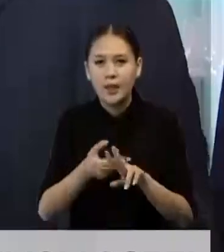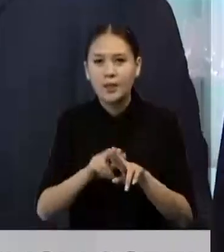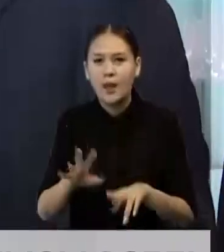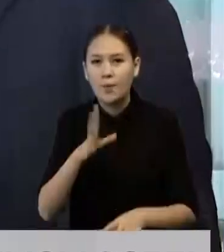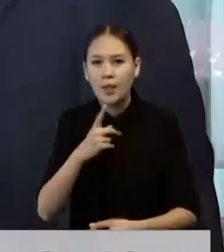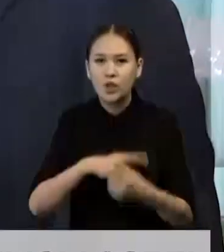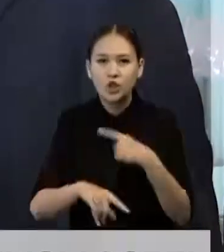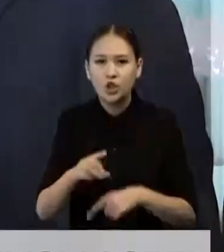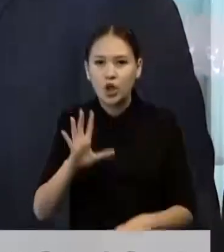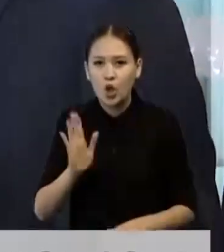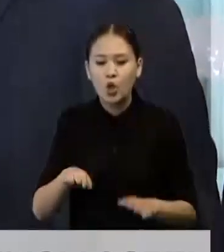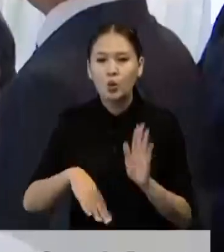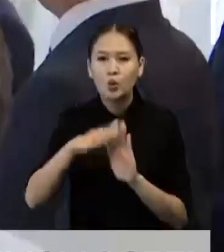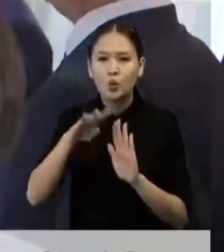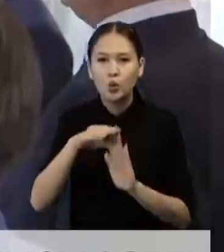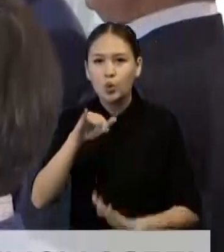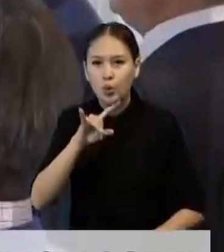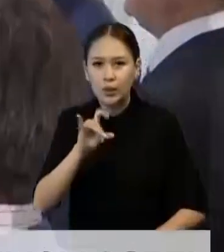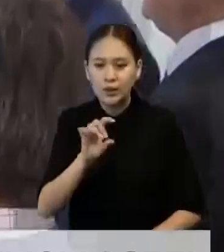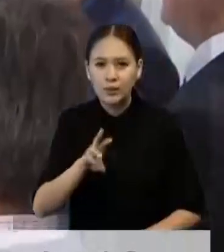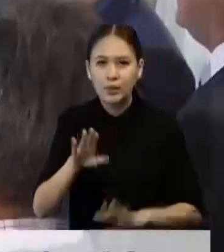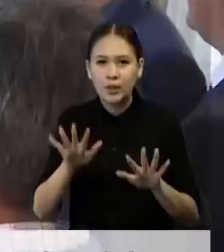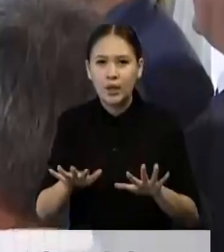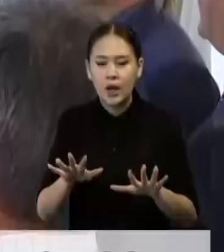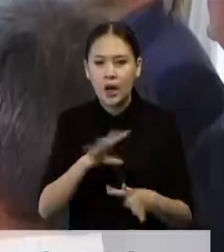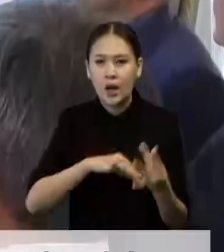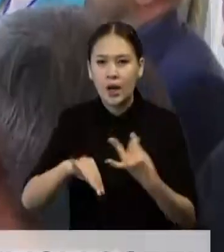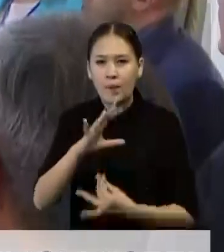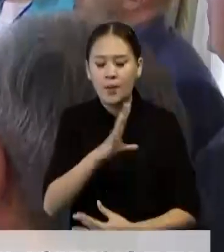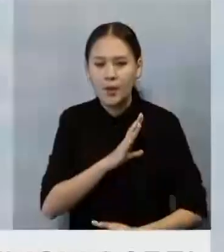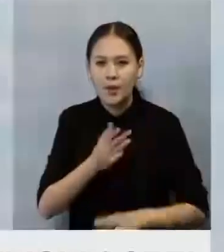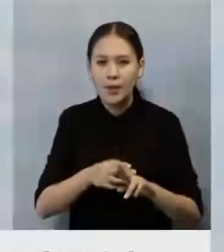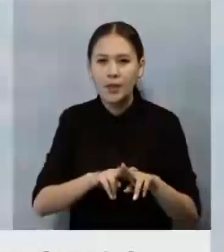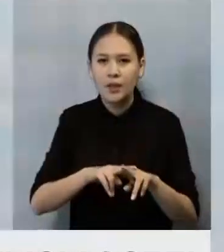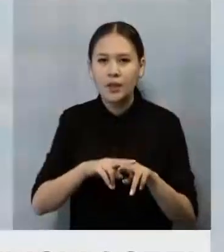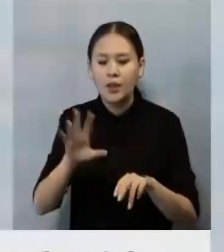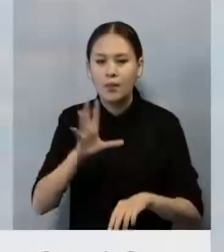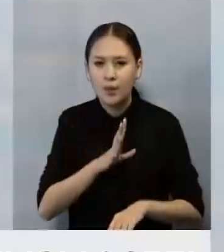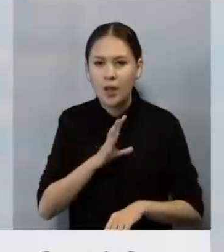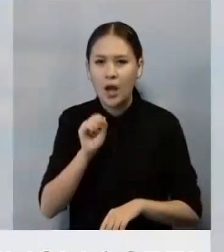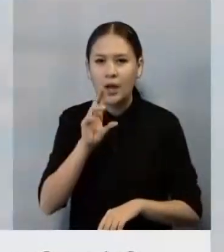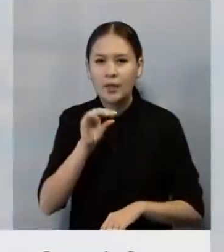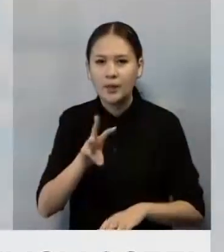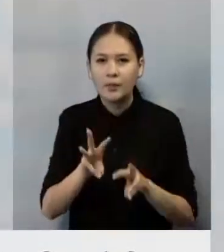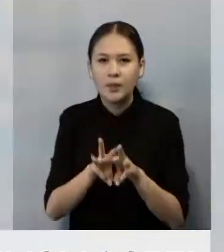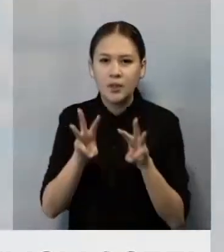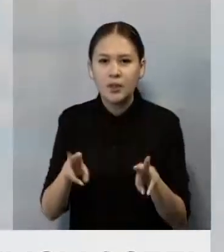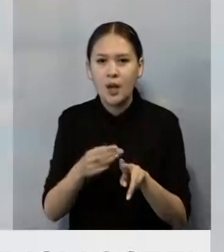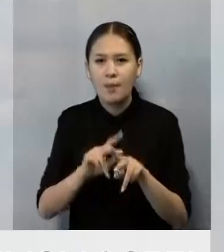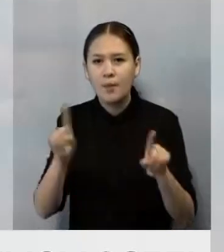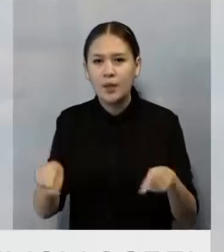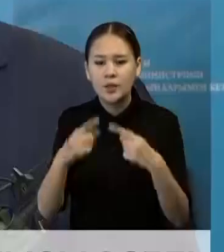жолын жақсартып, сырдағы туризмді дамыту тетіктерін талқылады. Жалпы осы инфрақұрылымдық мәселелерді әкімдік пен министрлік бірлесе